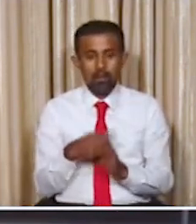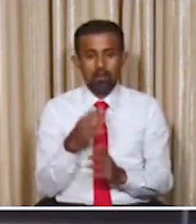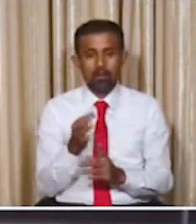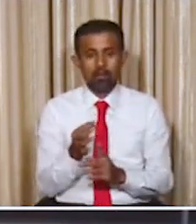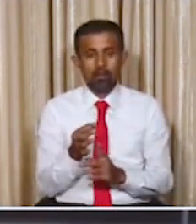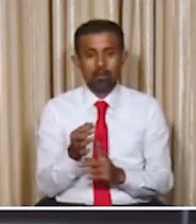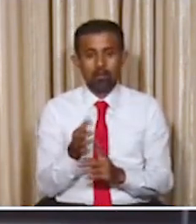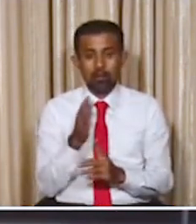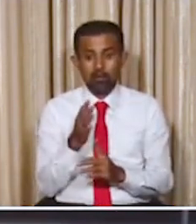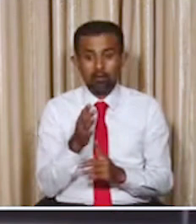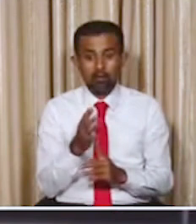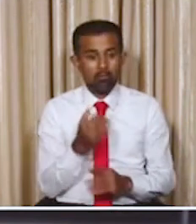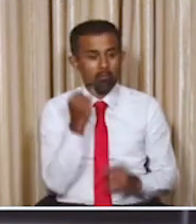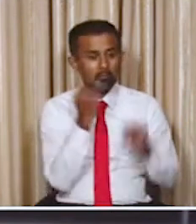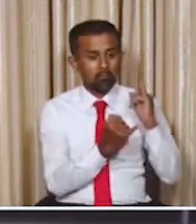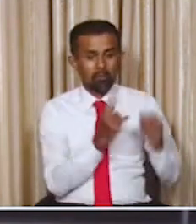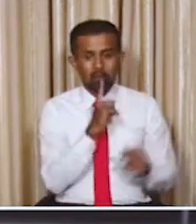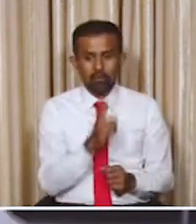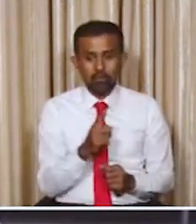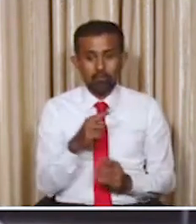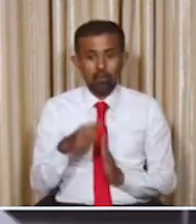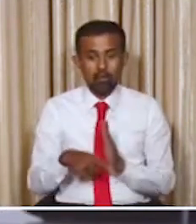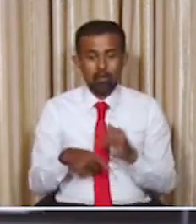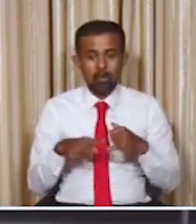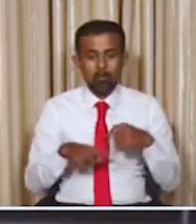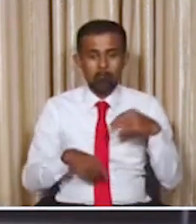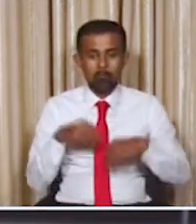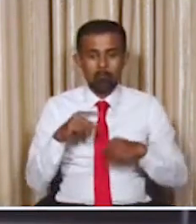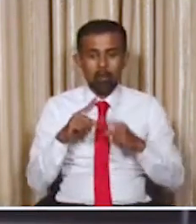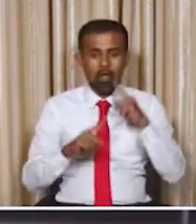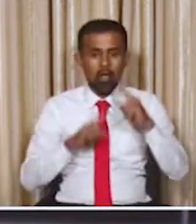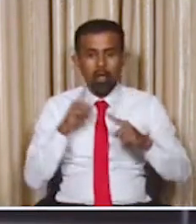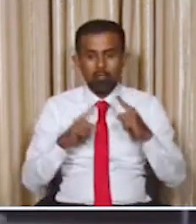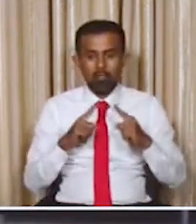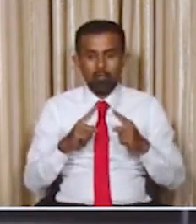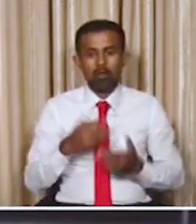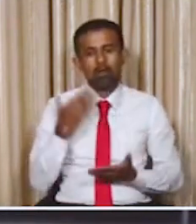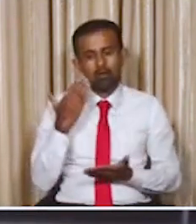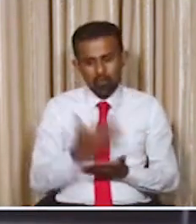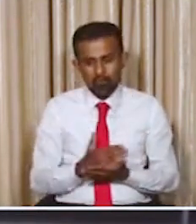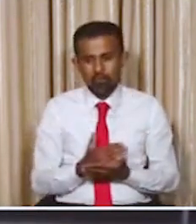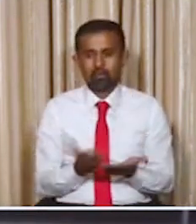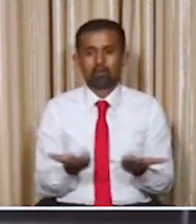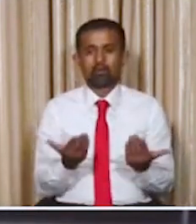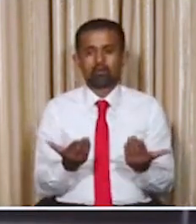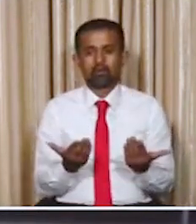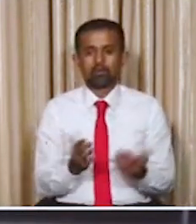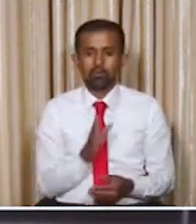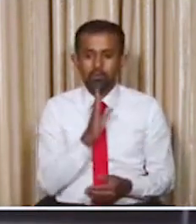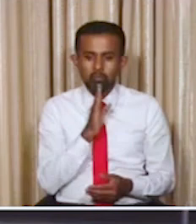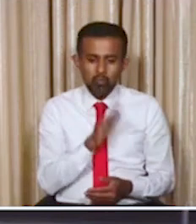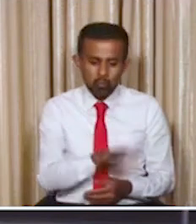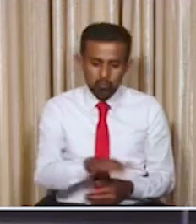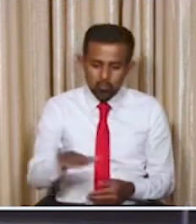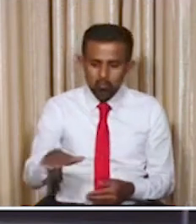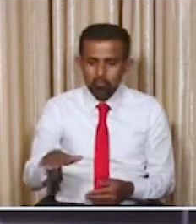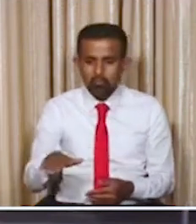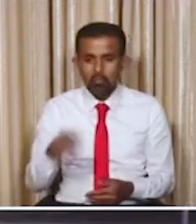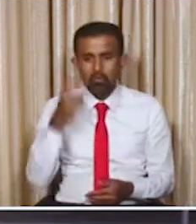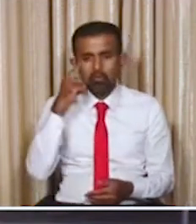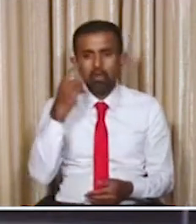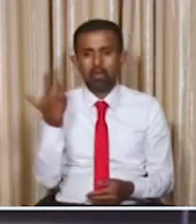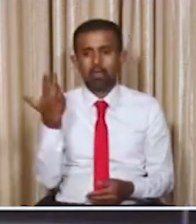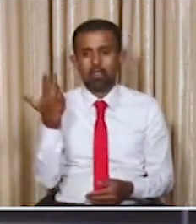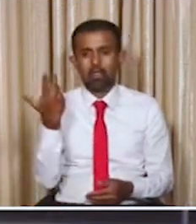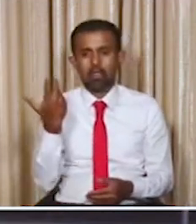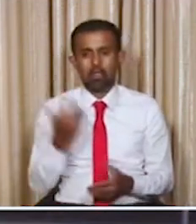හැම අරින එකයි මේ රටේ දේශපාලනය කතා කරන එකයි නවත්තන්න. මොකද මේ අහිංසක පොඩි පැටව මේව ගැන දන්නේ